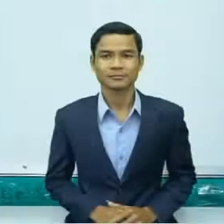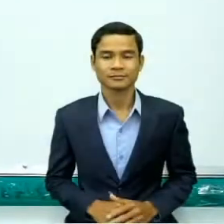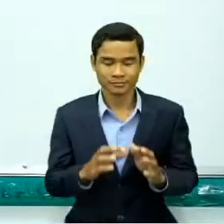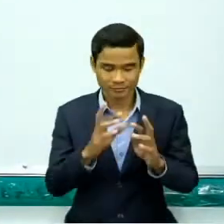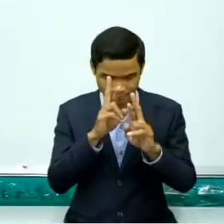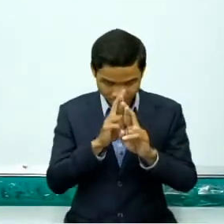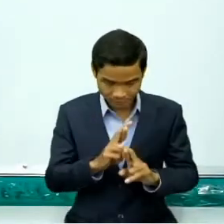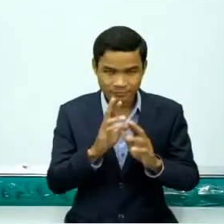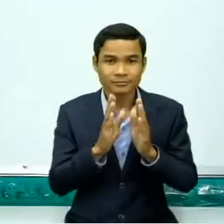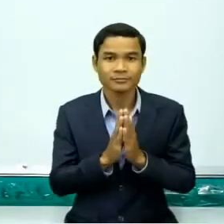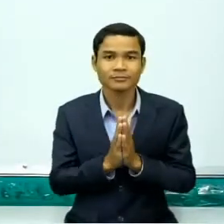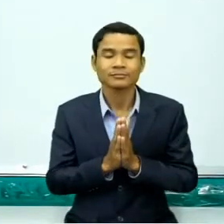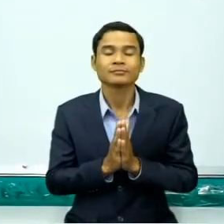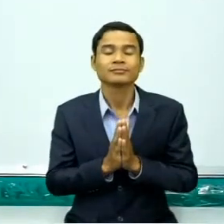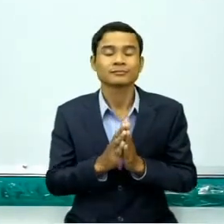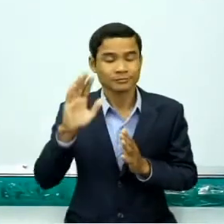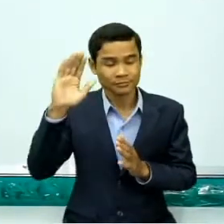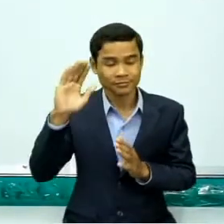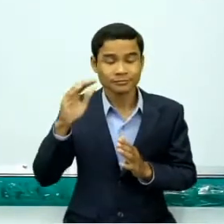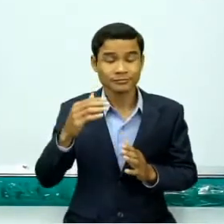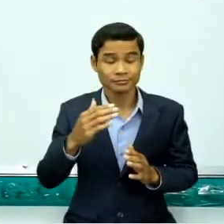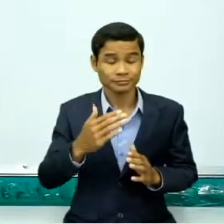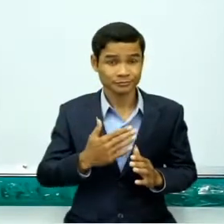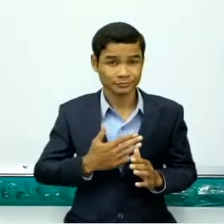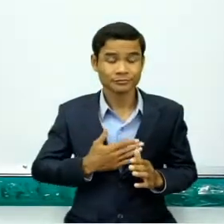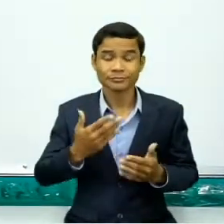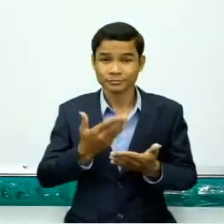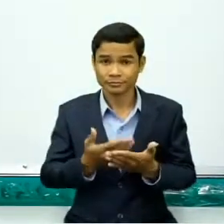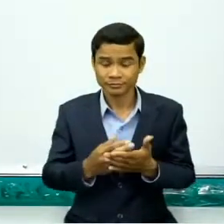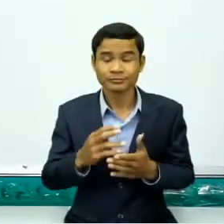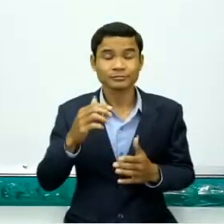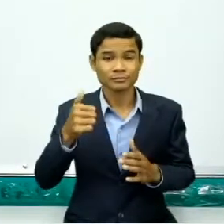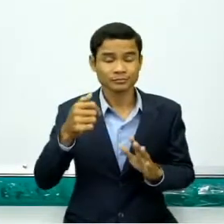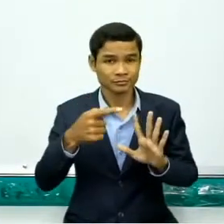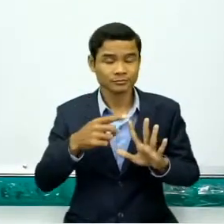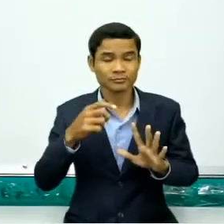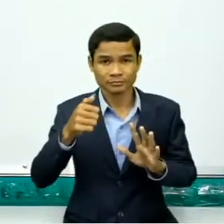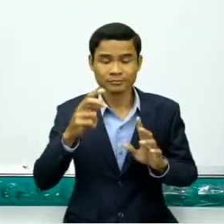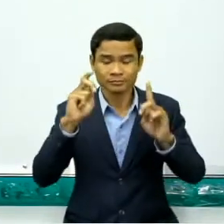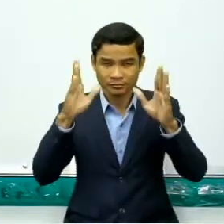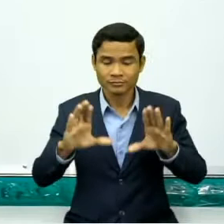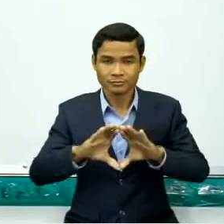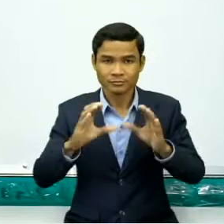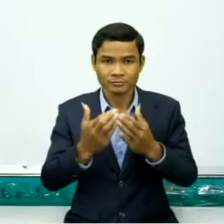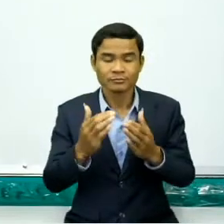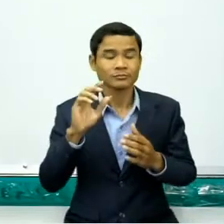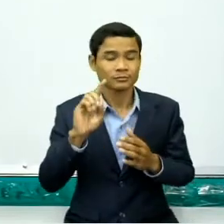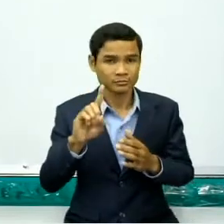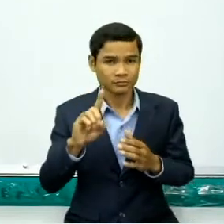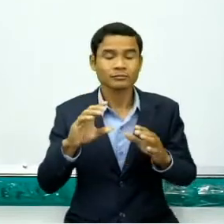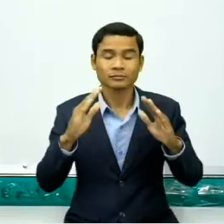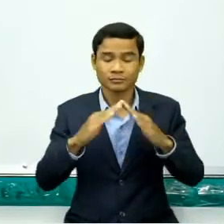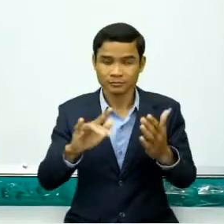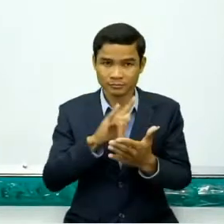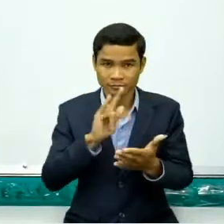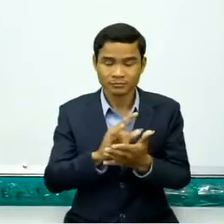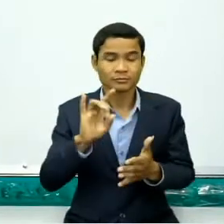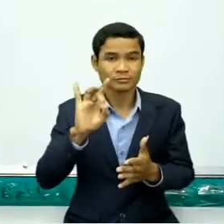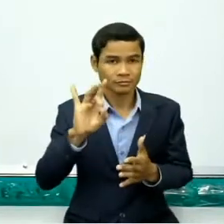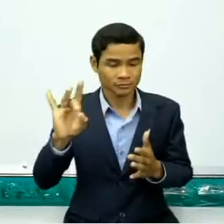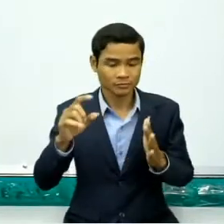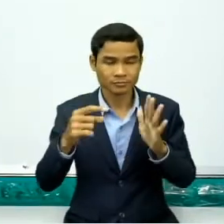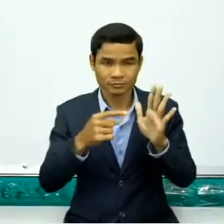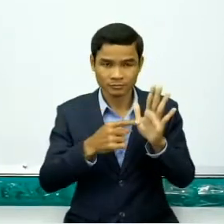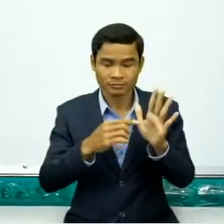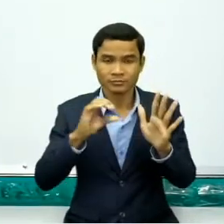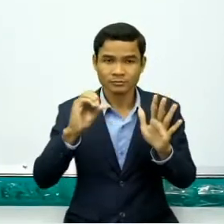Xong cực chìm đẹp xưa, nên khi nhóm chú mua xoay bình nín, chỉ cực bảo riêng thân ạ tìm mối nơi sẽ làm bật thông sạc xa công phong bộ phở, sạc tự đoán